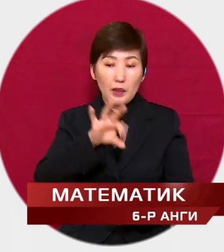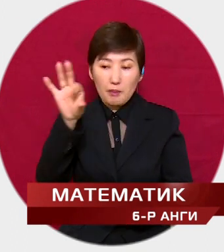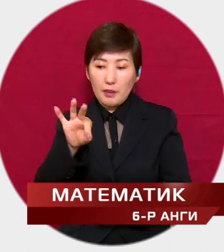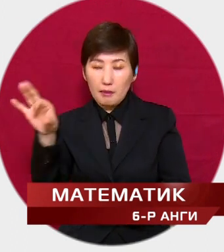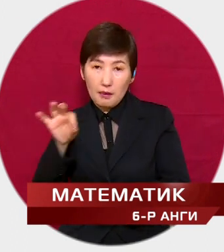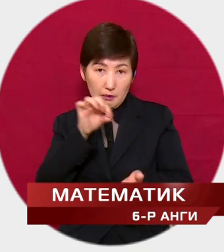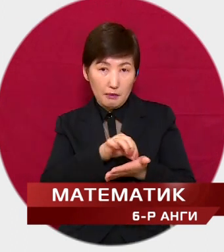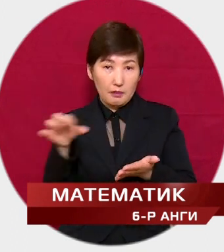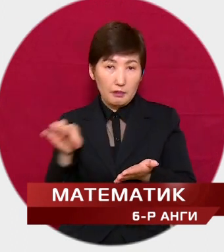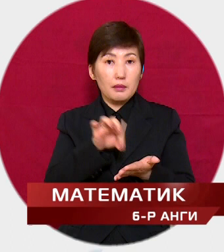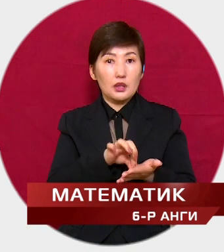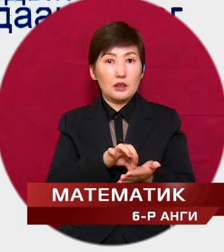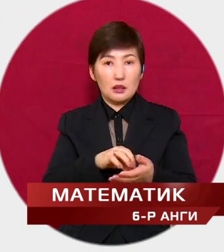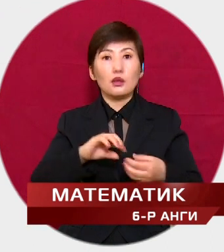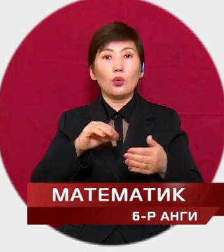ангийн сурагчдын тоог